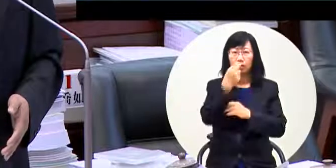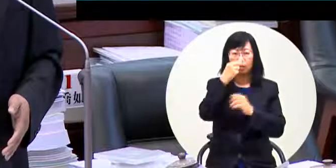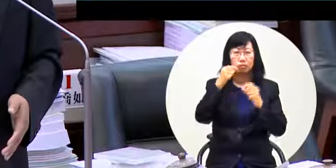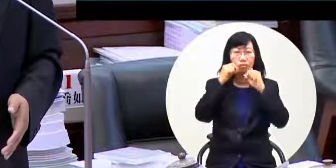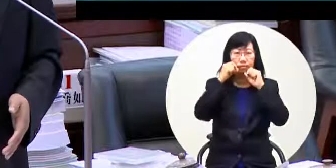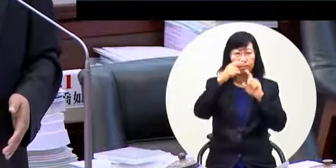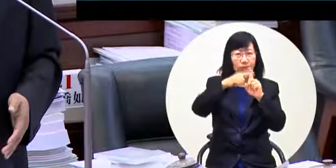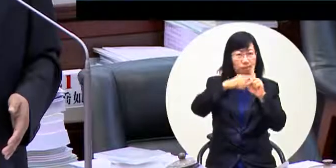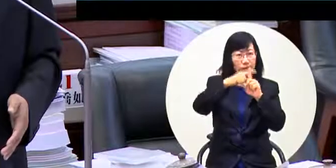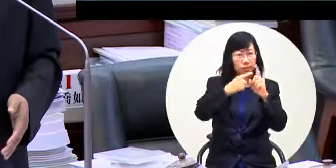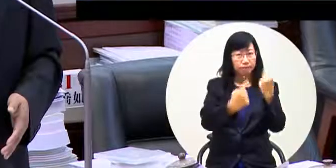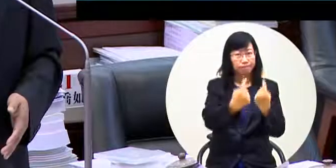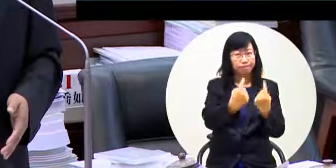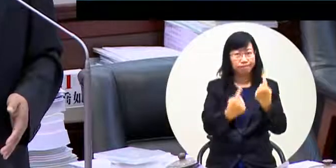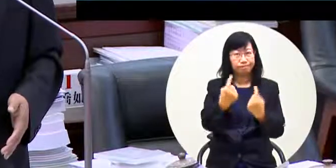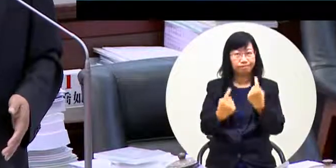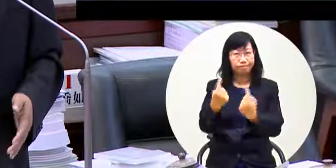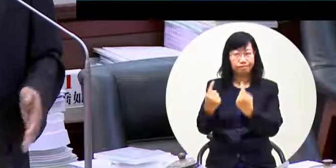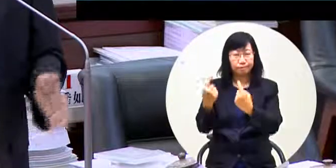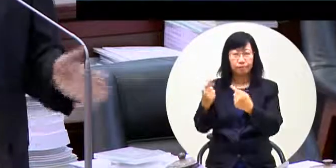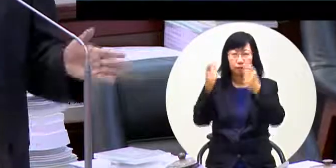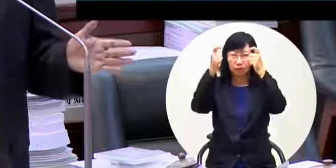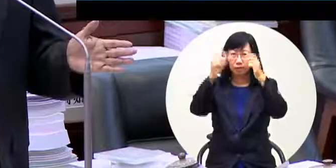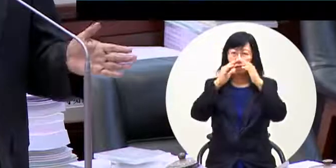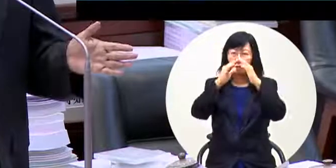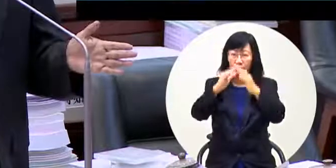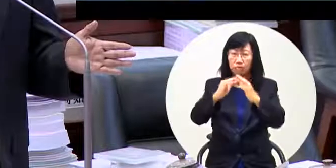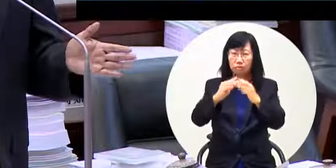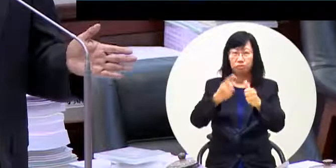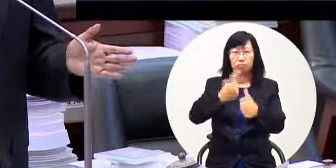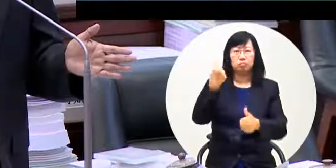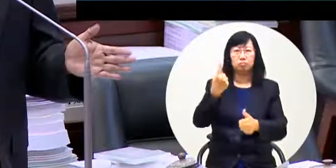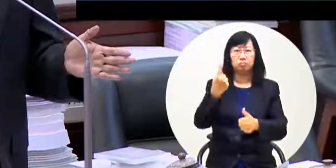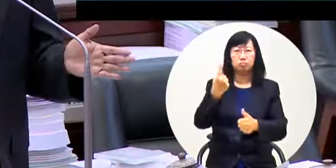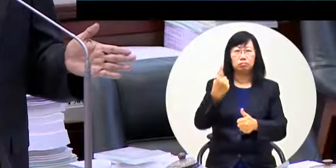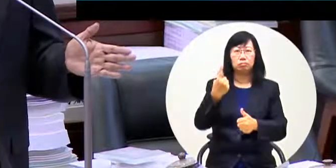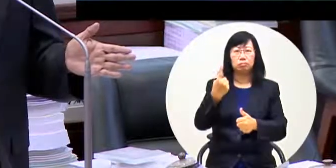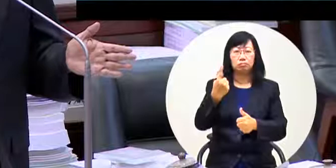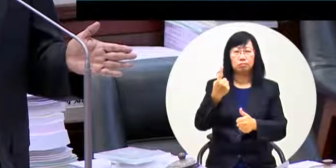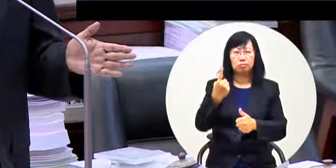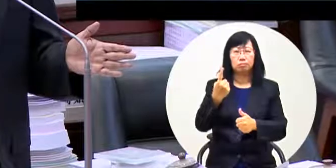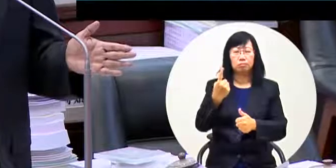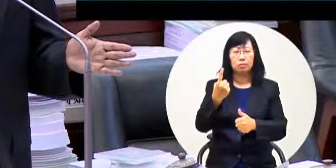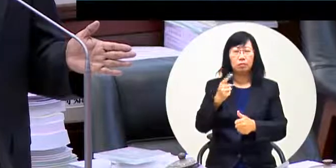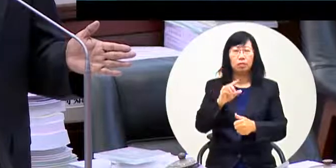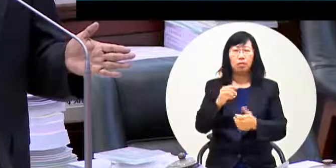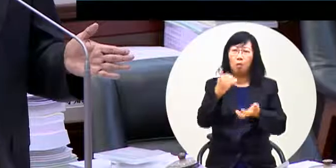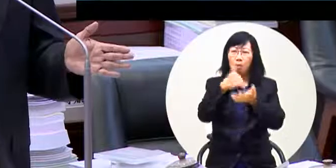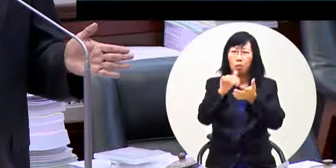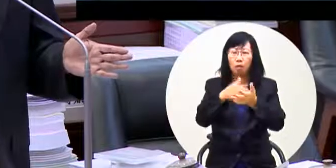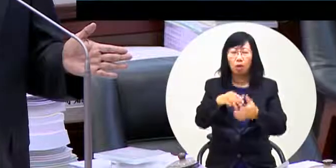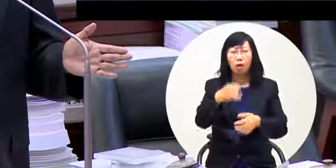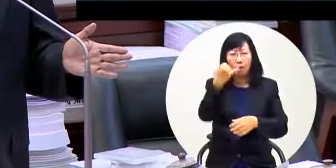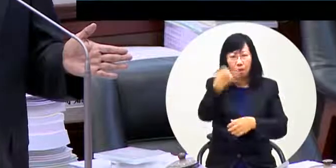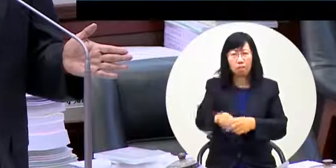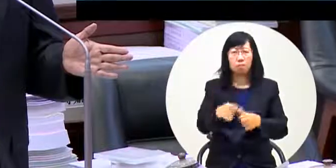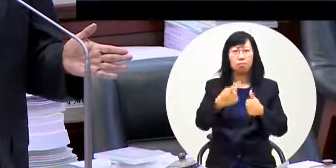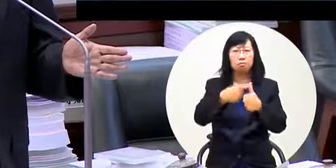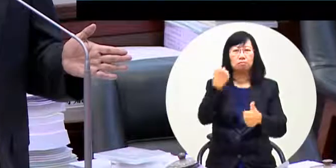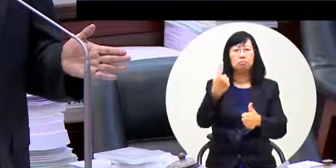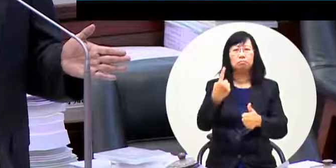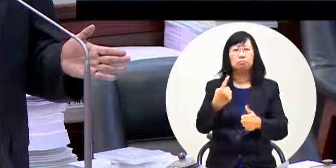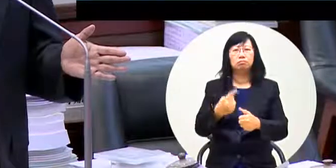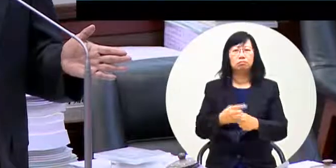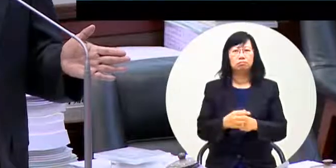高雄市 No.1 多喝熊盖第一名，熊麦第一名。如果按照一个全国